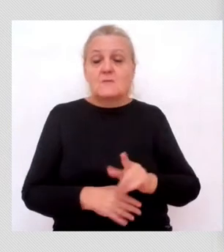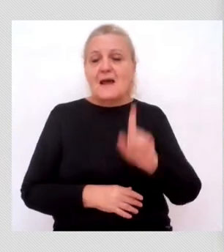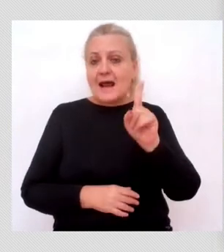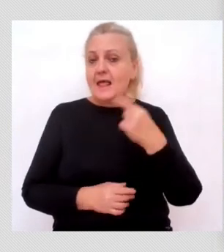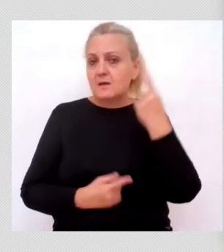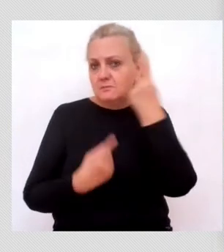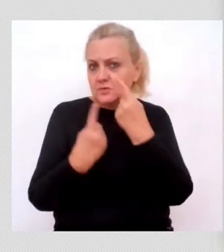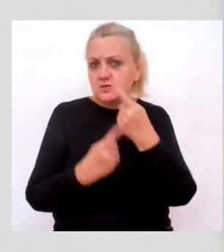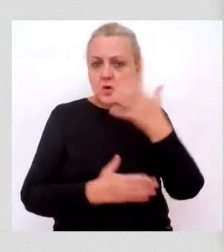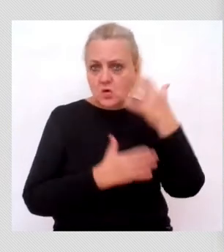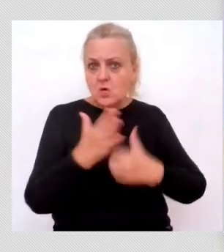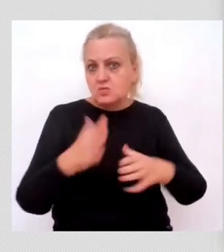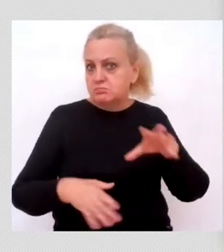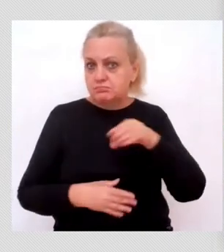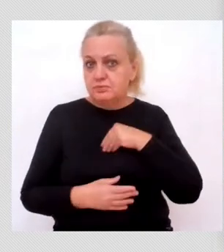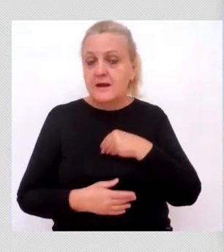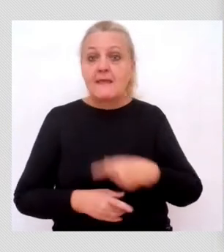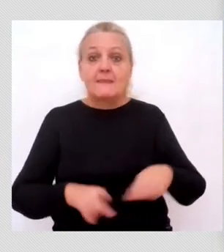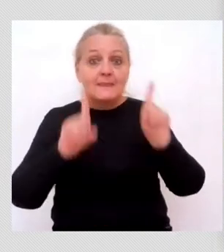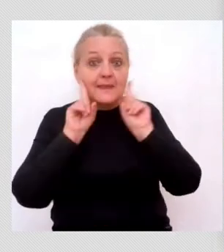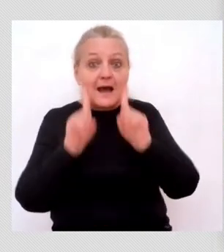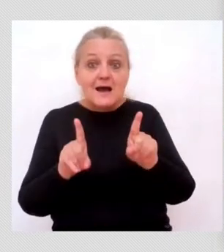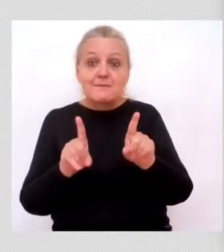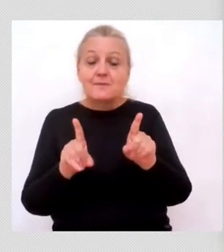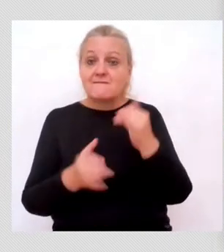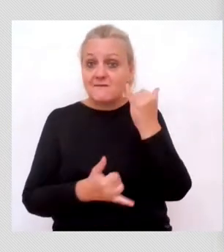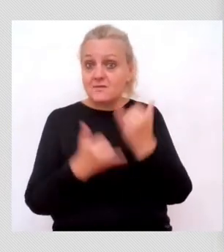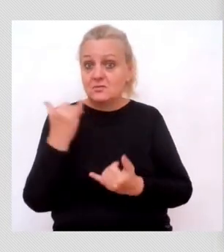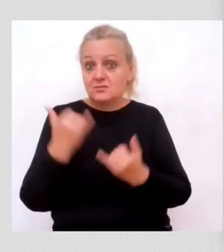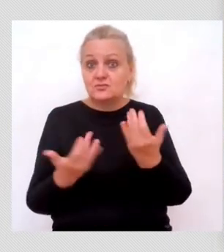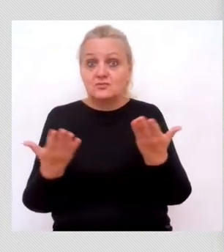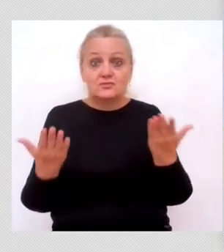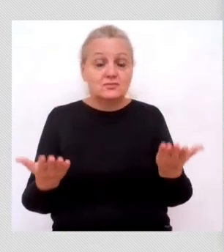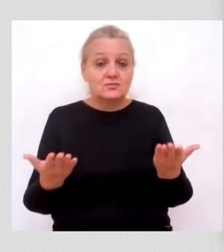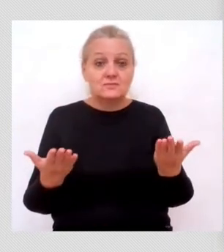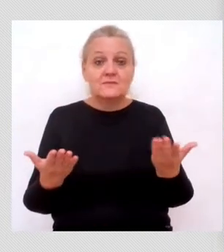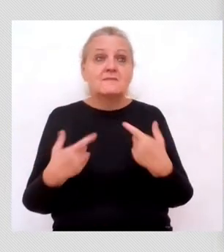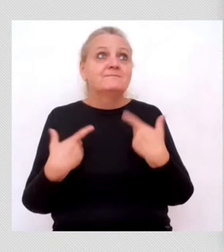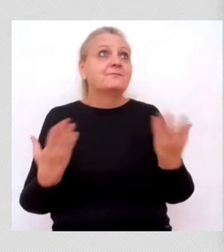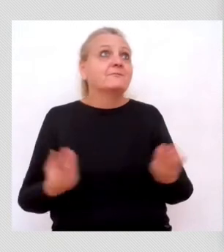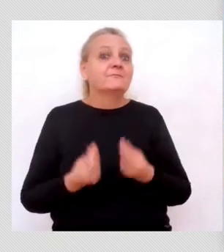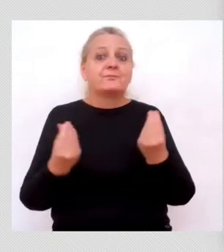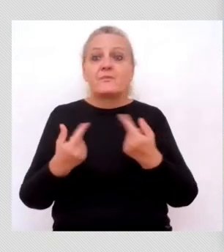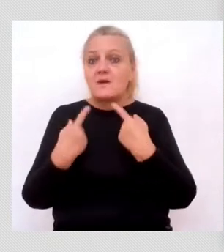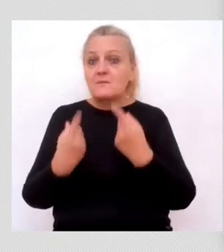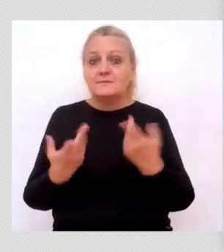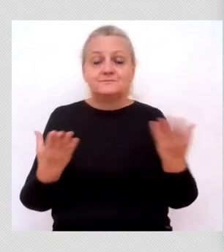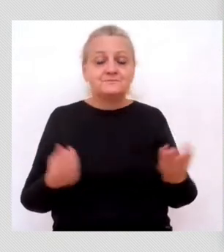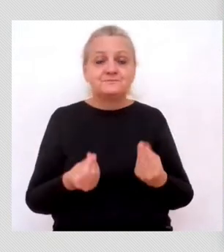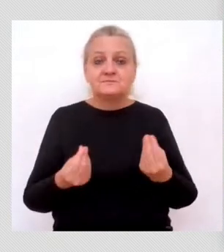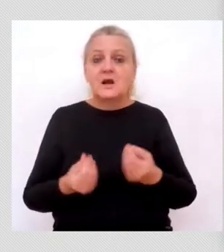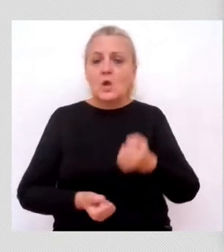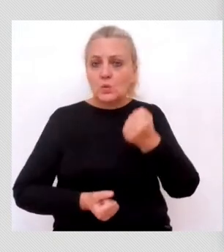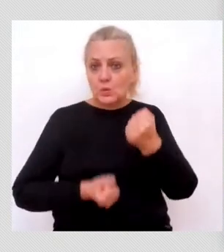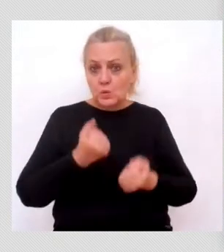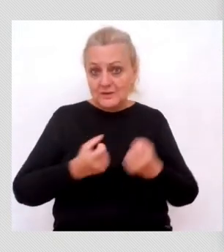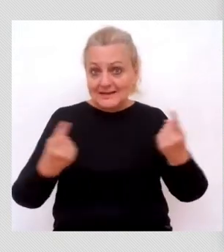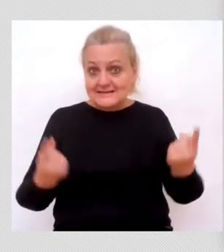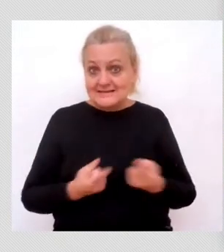jest do wykorzystania. No jeśli naprawdę jesteśmy w tak, nie powiem, jesteśmy w ciężkiej